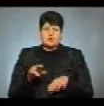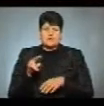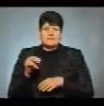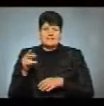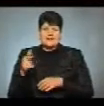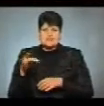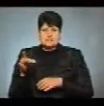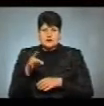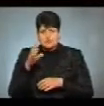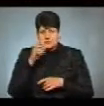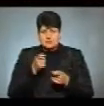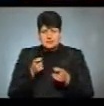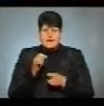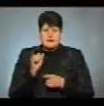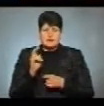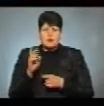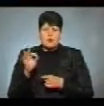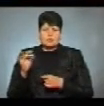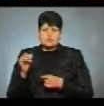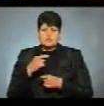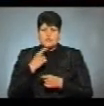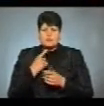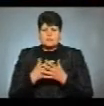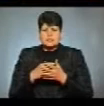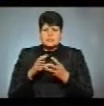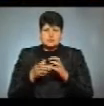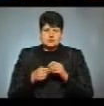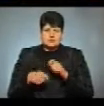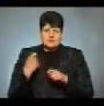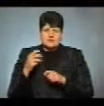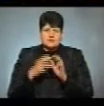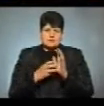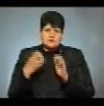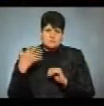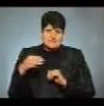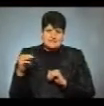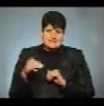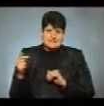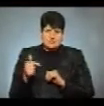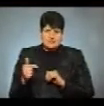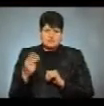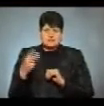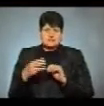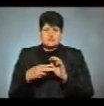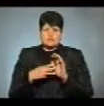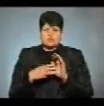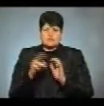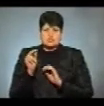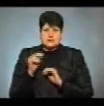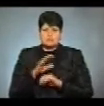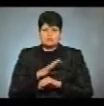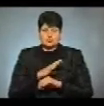районної державної адміністрації Алла Колодницька каже, приблизна сума збитків – 850 тисяч гривень. 28 числа